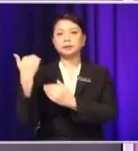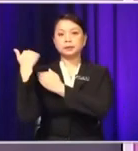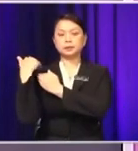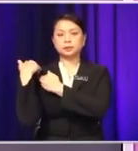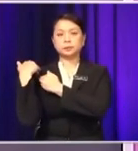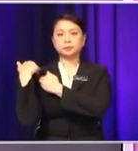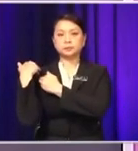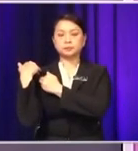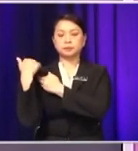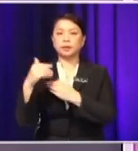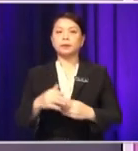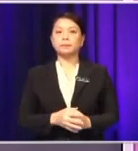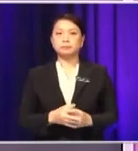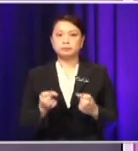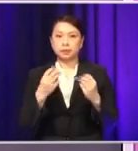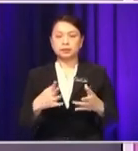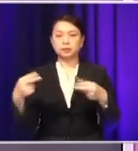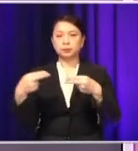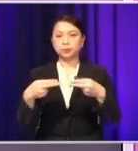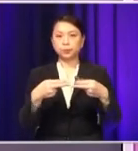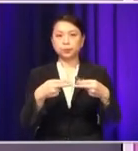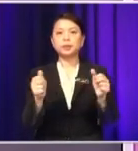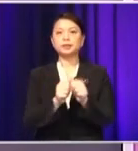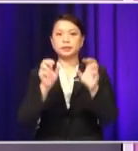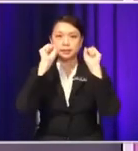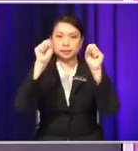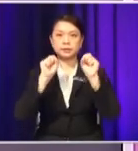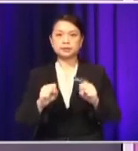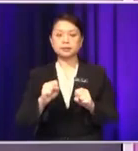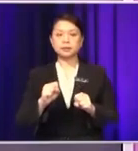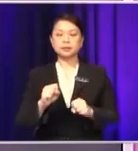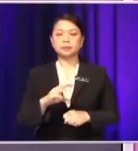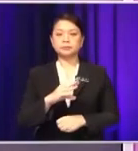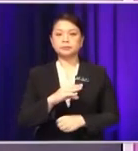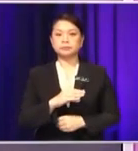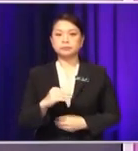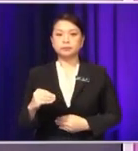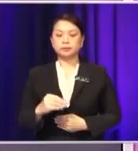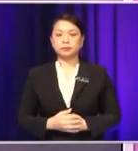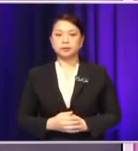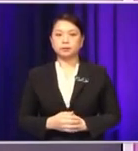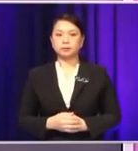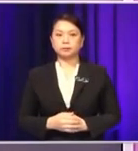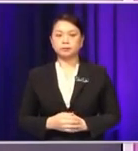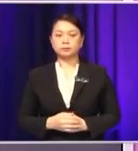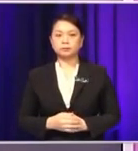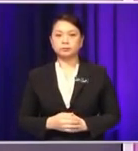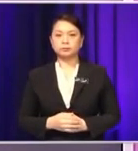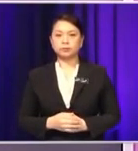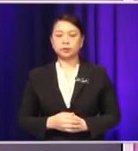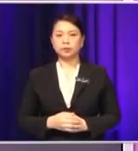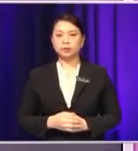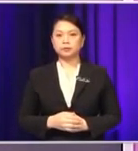yang akan banyak berhubungan dengan dari segi sistem, pertamanya sistem APPI tadi, iaitu aplikasi